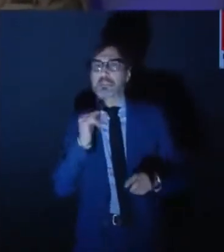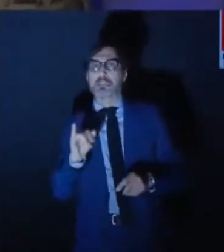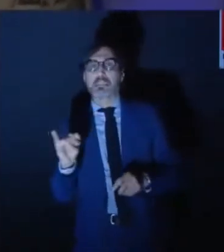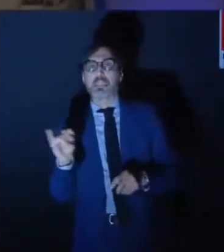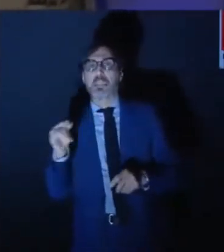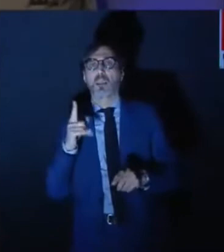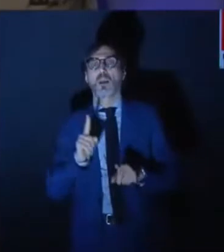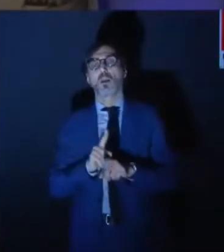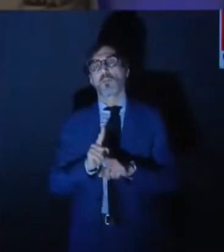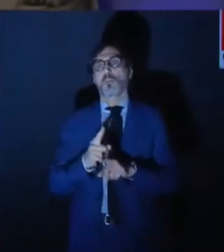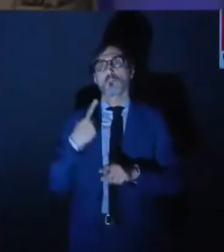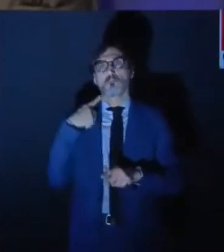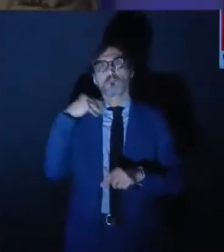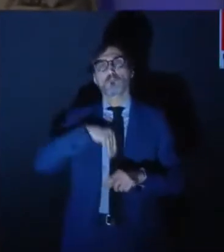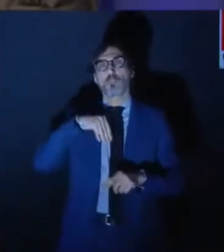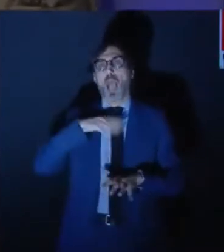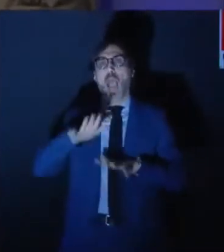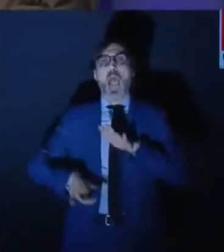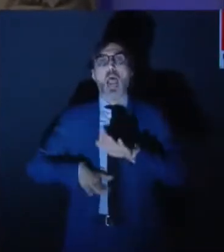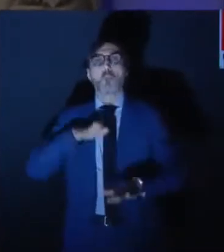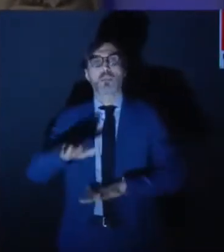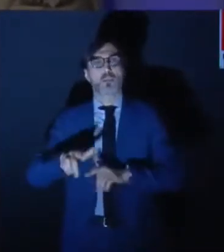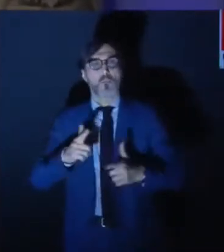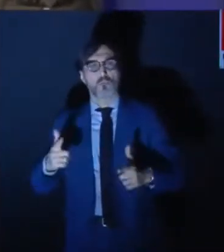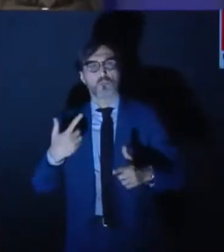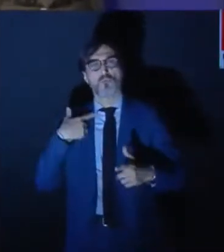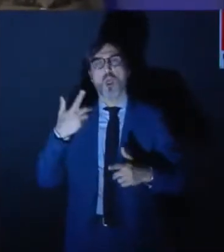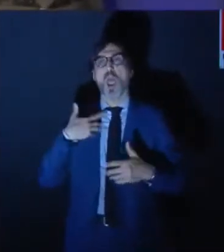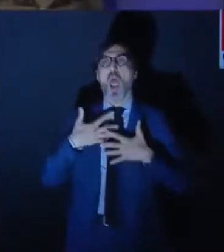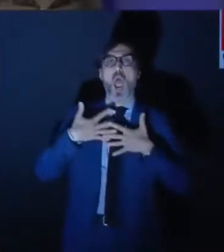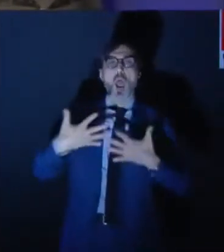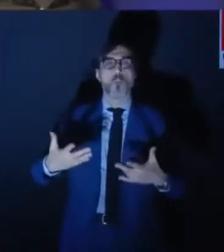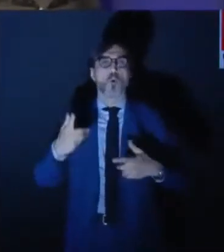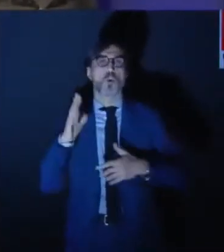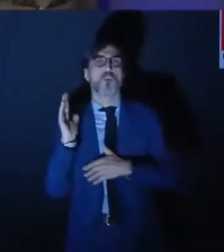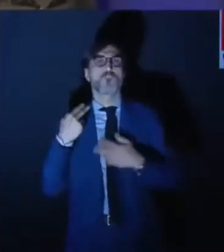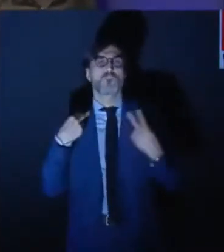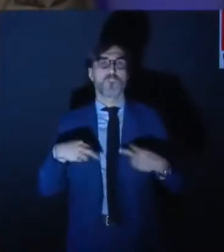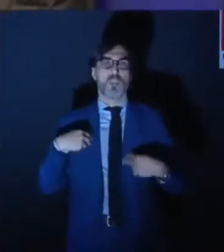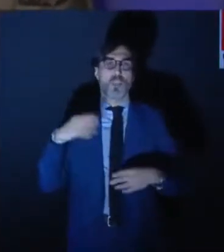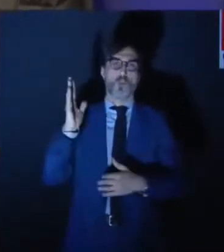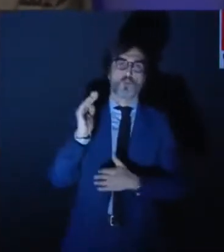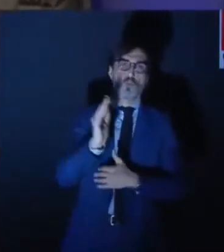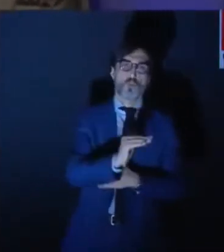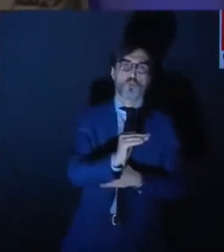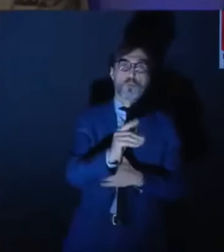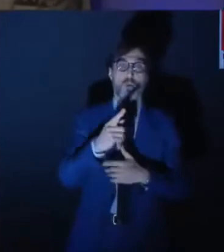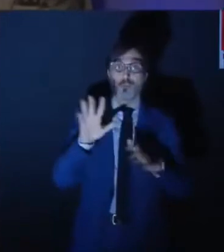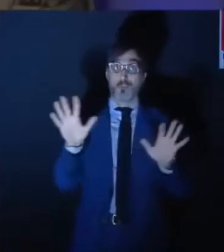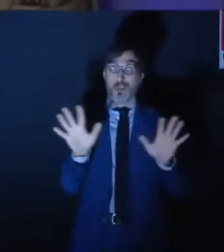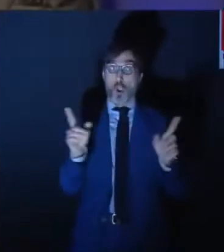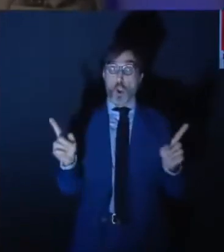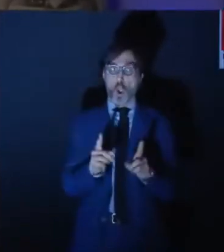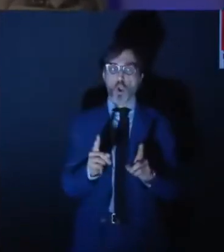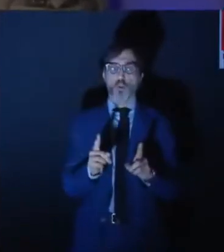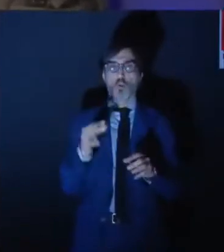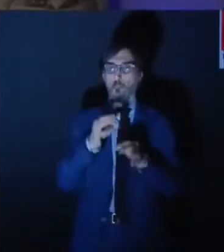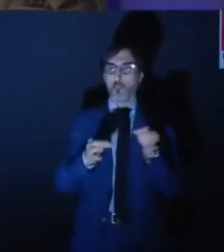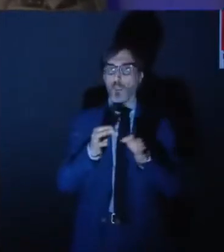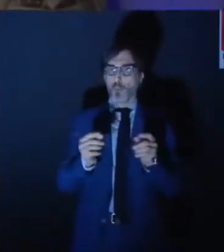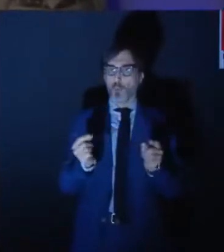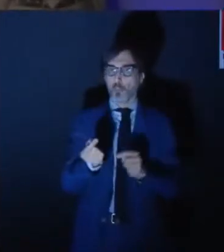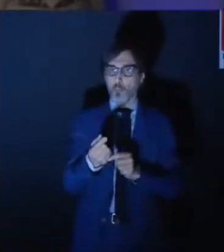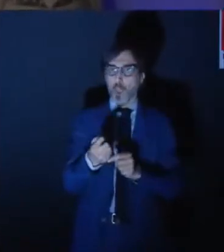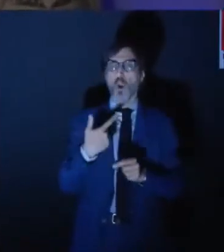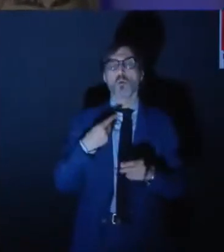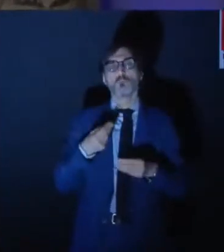realizza di essere calpestato gli affetti gli amori e la vita di tutti i giorni il cortometraggio in pochi minuti riesce ad offrire